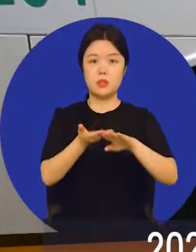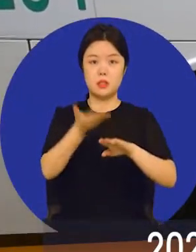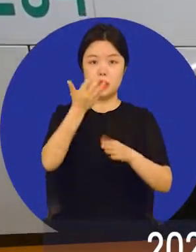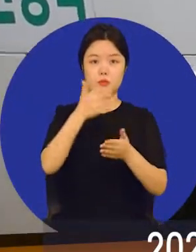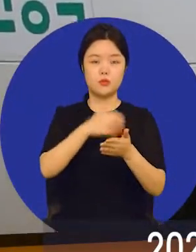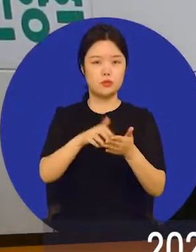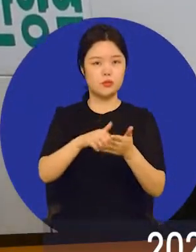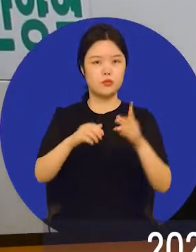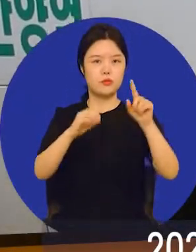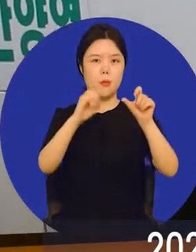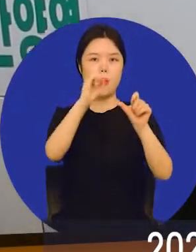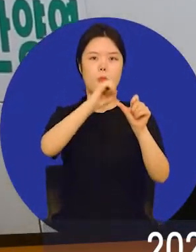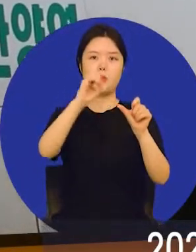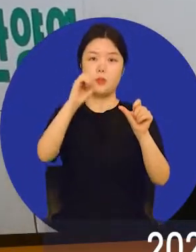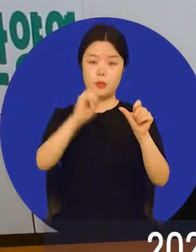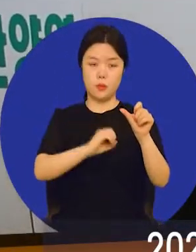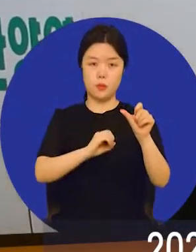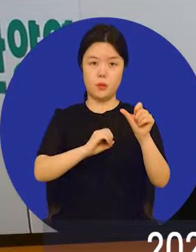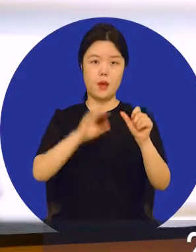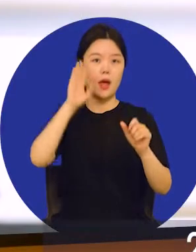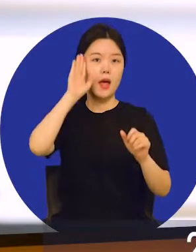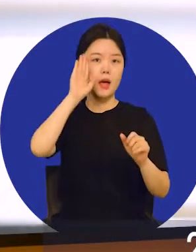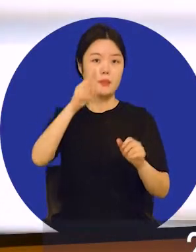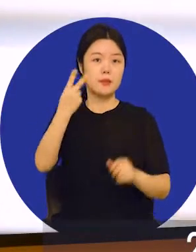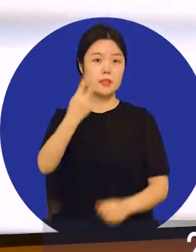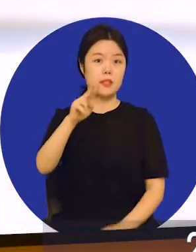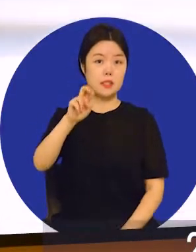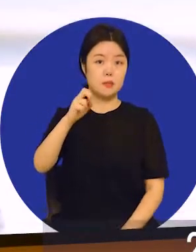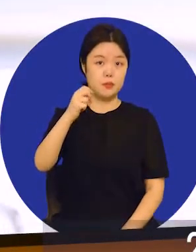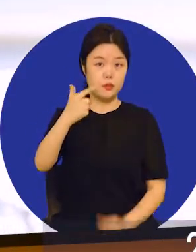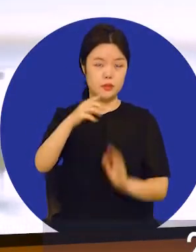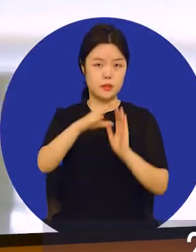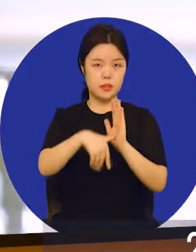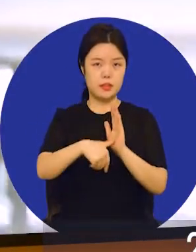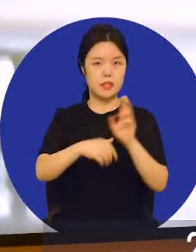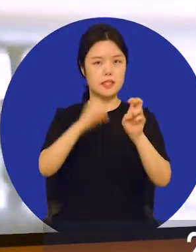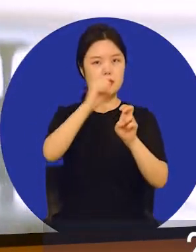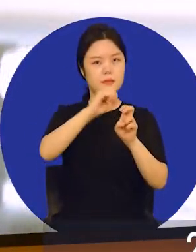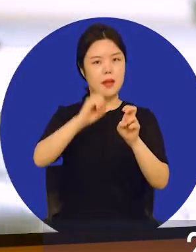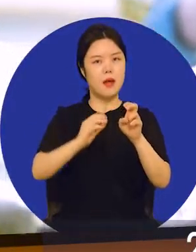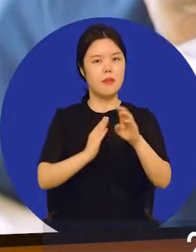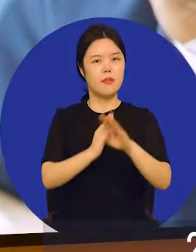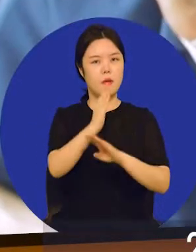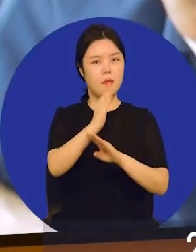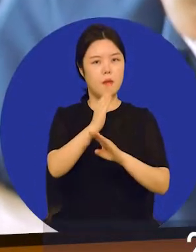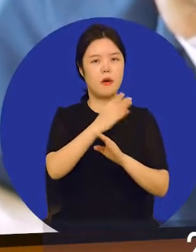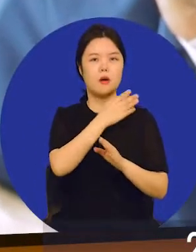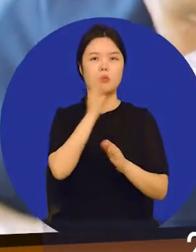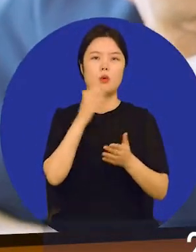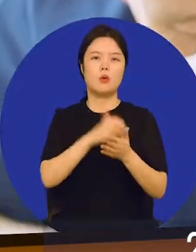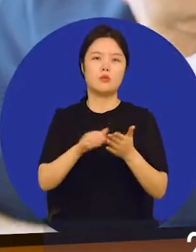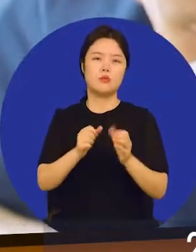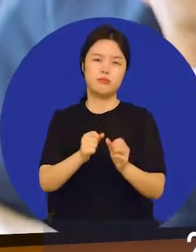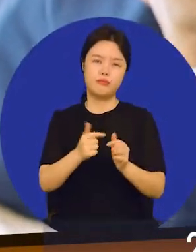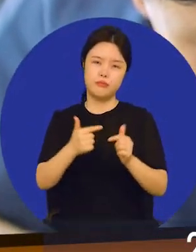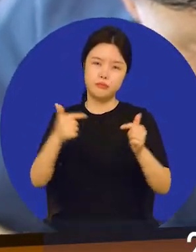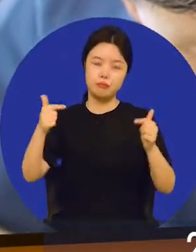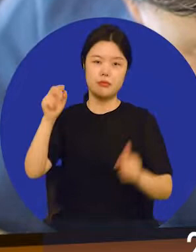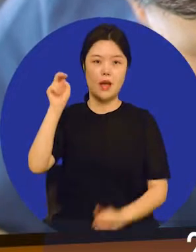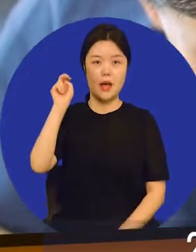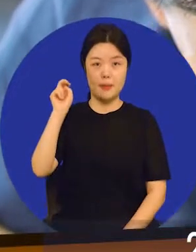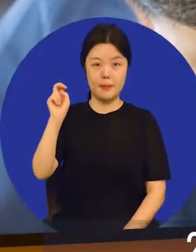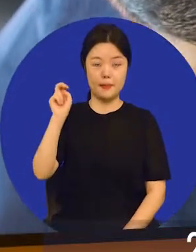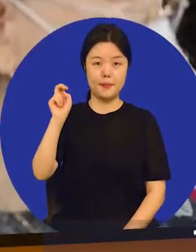전체의 15% 로 나타났고 2026년 도에는 20% 를 넘어 초고령 사회로 진입할 것으로